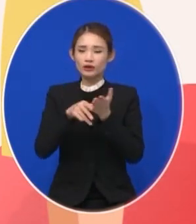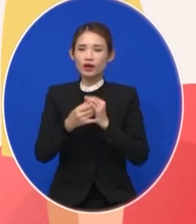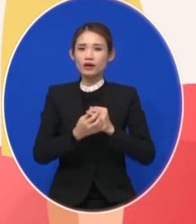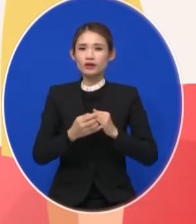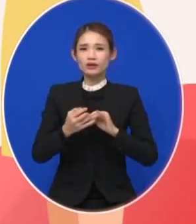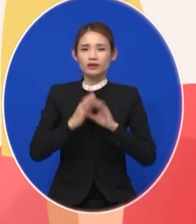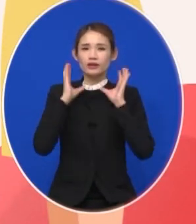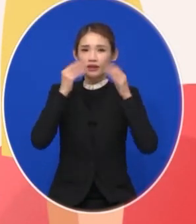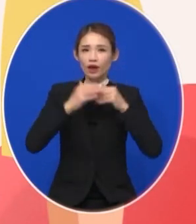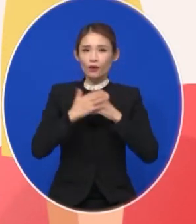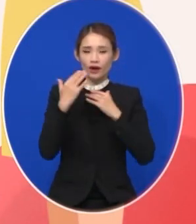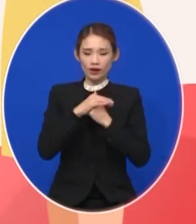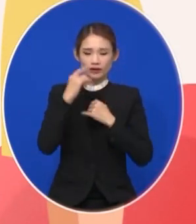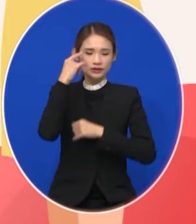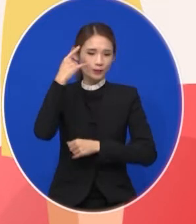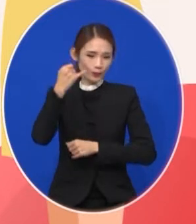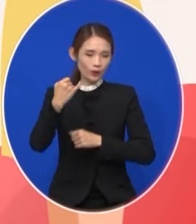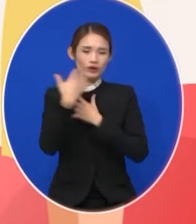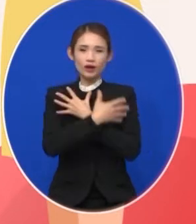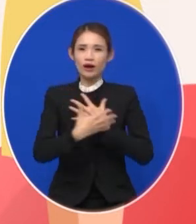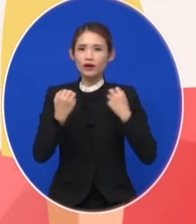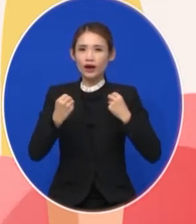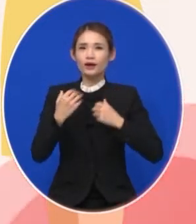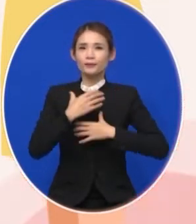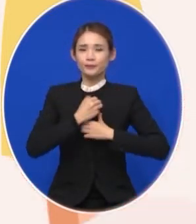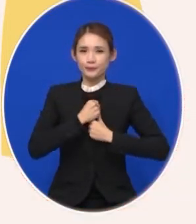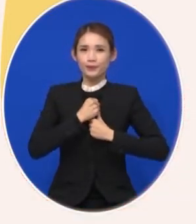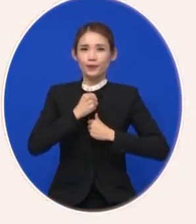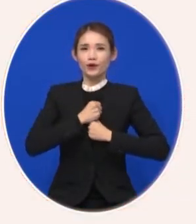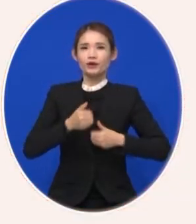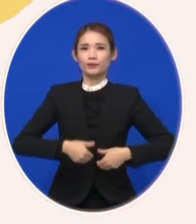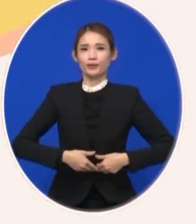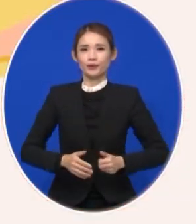산모의 안전을 위해 신중한 주의가 필요합니다.